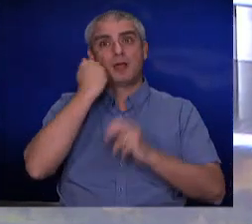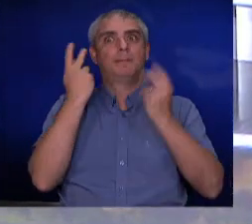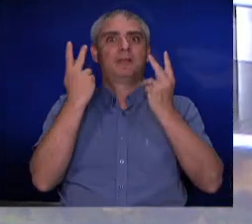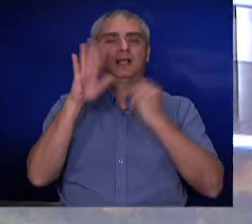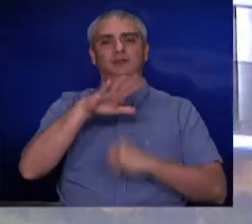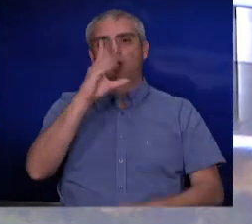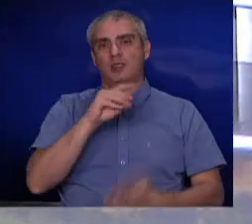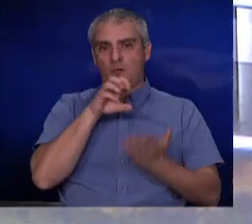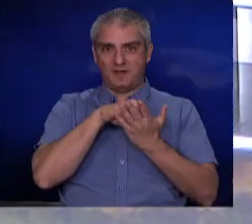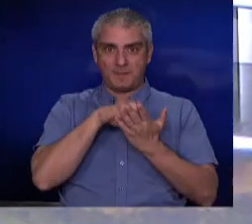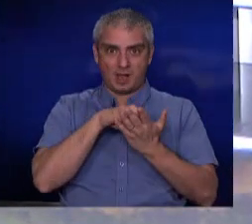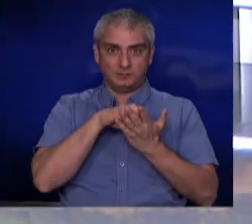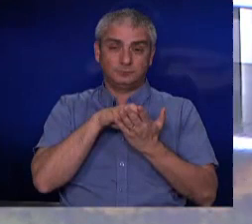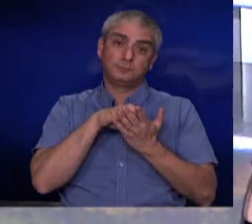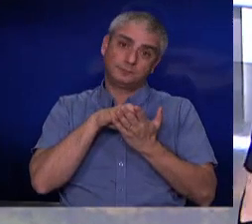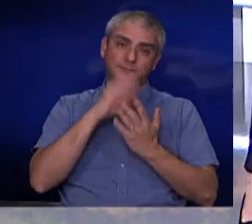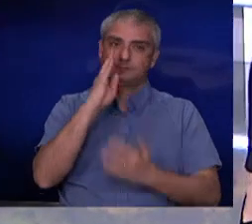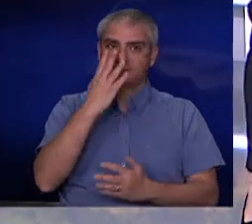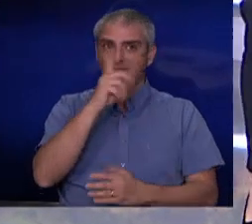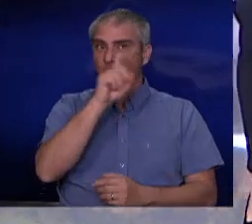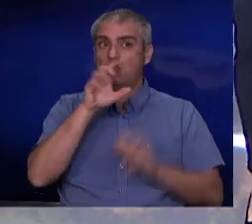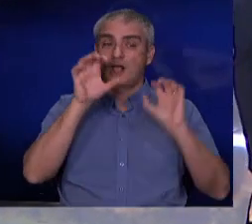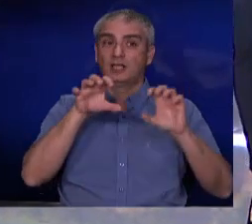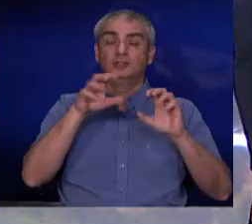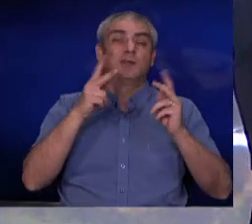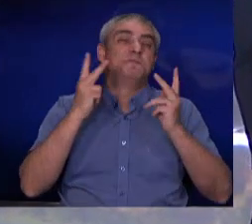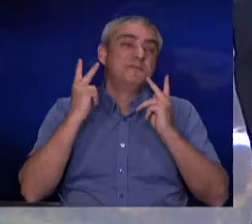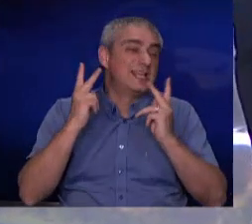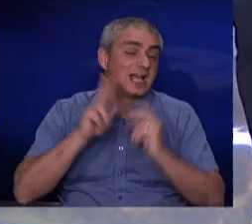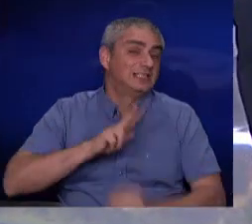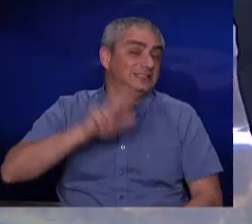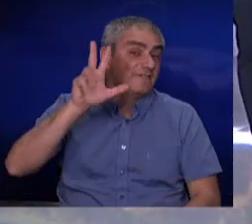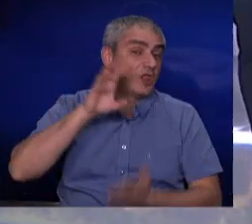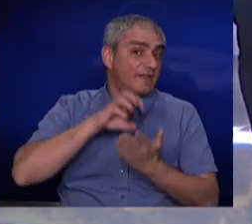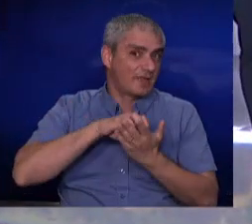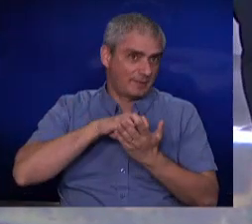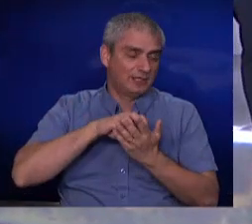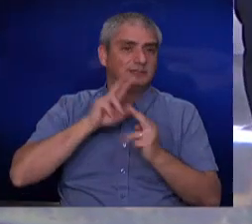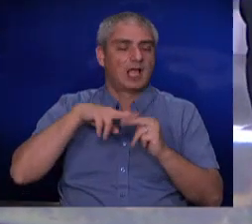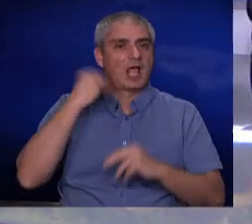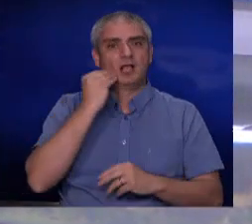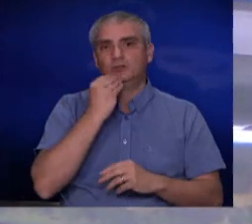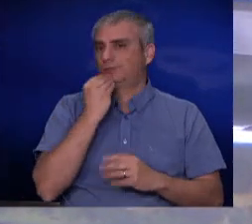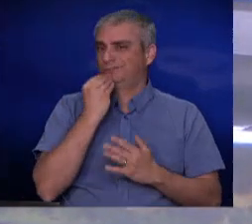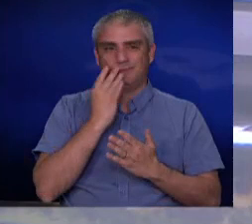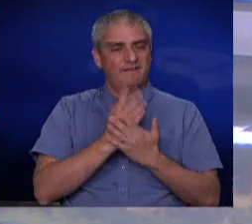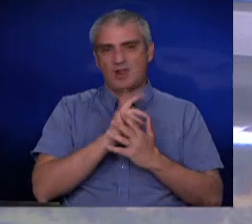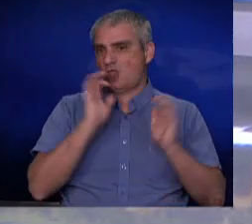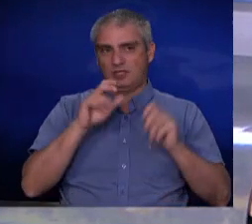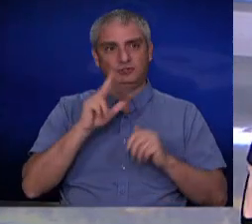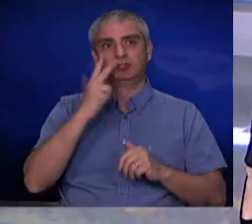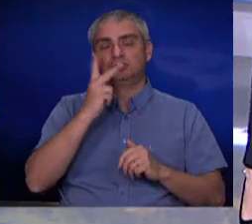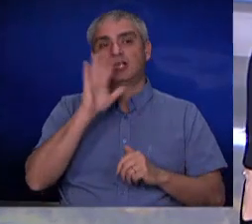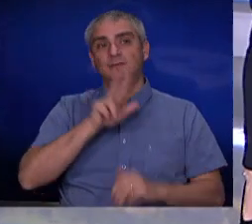בדרום ובמרכז, ברביעי יכול לרדת גשם בעיקר בצפון ובמרכז, רביעי אחר הצהריים כבר לא ירד גשם, שלישי גם